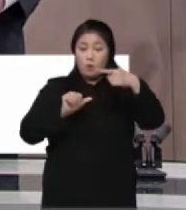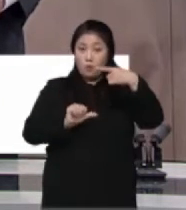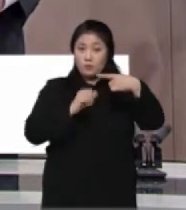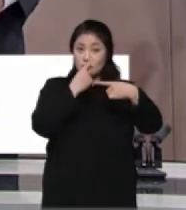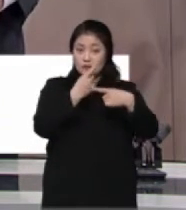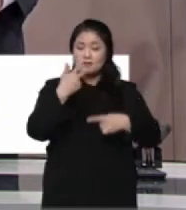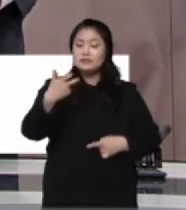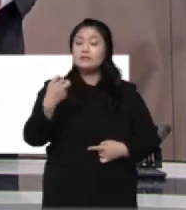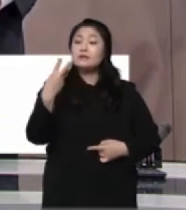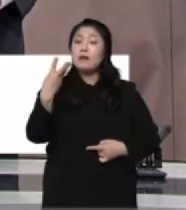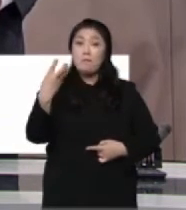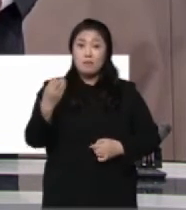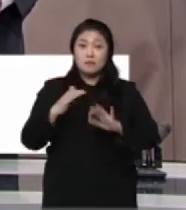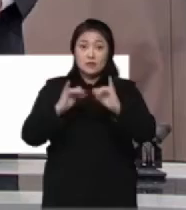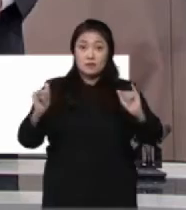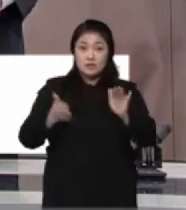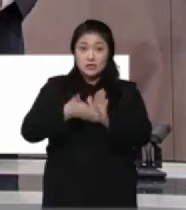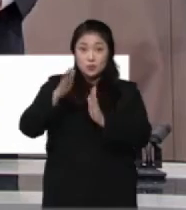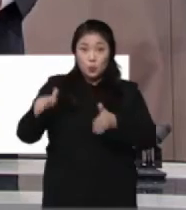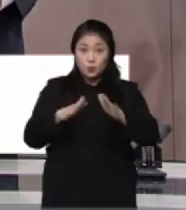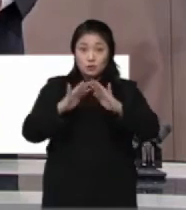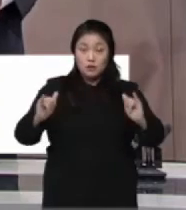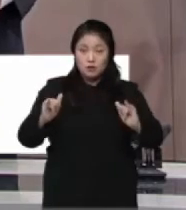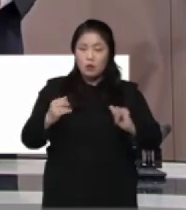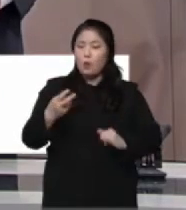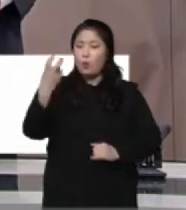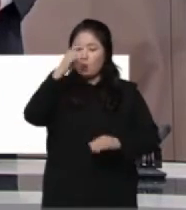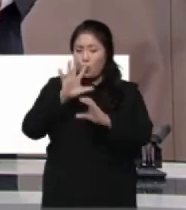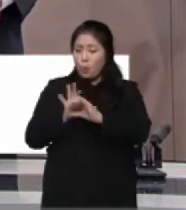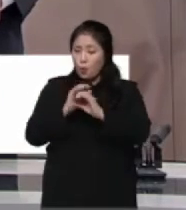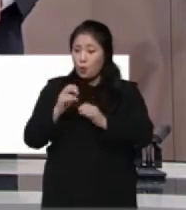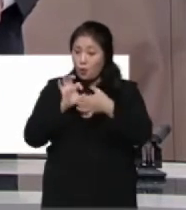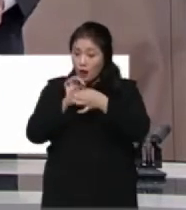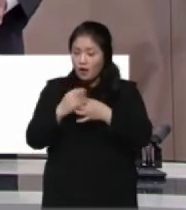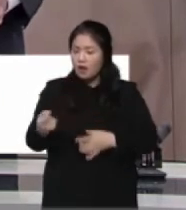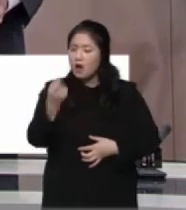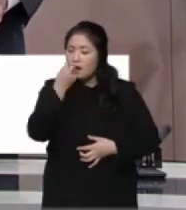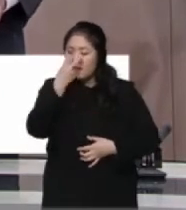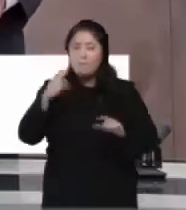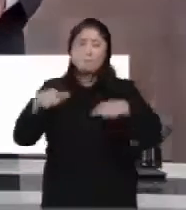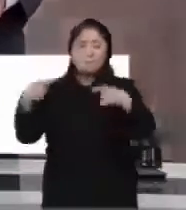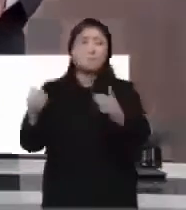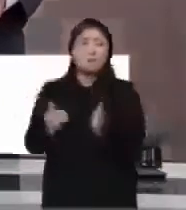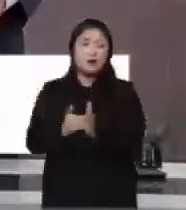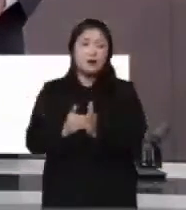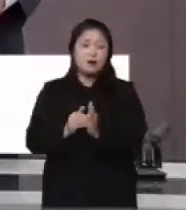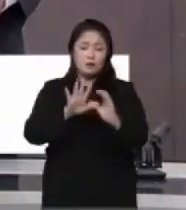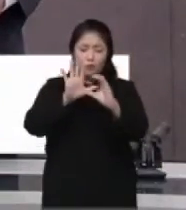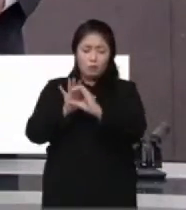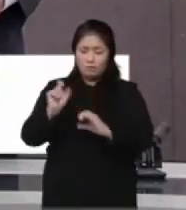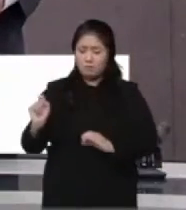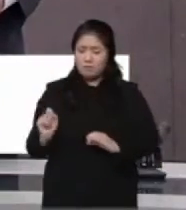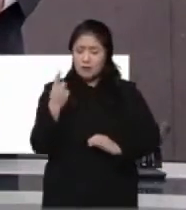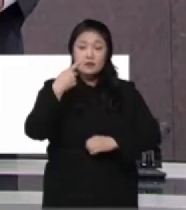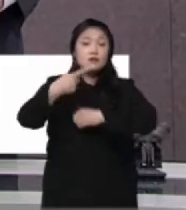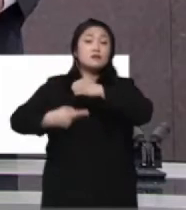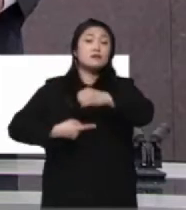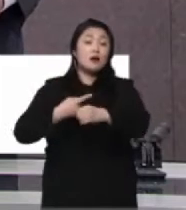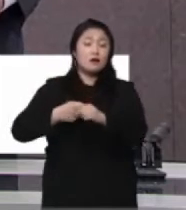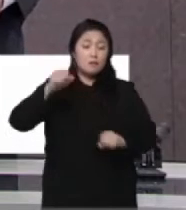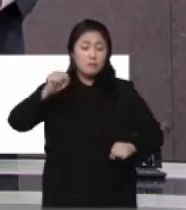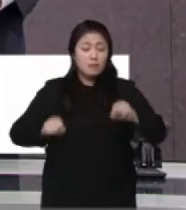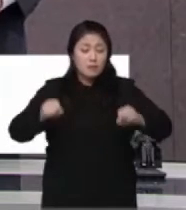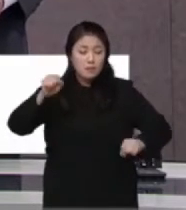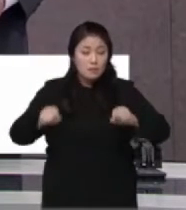1인 73만 명 이 넘는 시도 비니 코로나 진단 검사를 받았는데요 코르다 1 구가 뒤덮었던 지난 1년간의